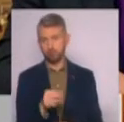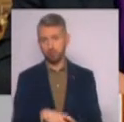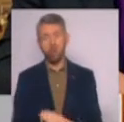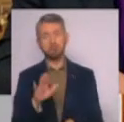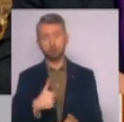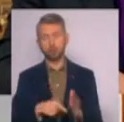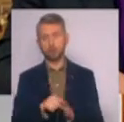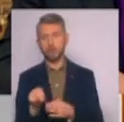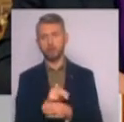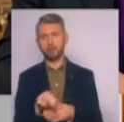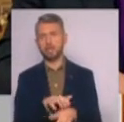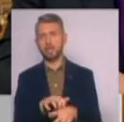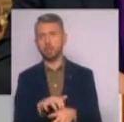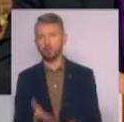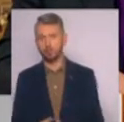починаю лічити алергію.